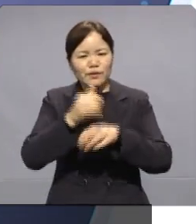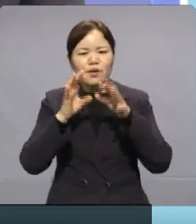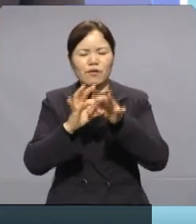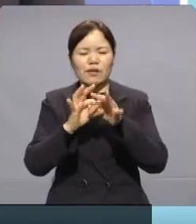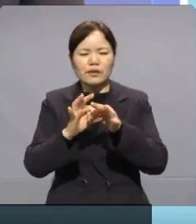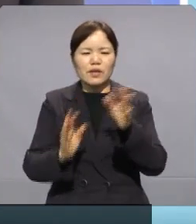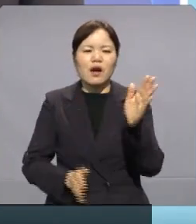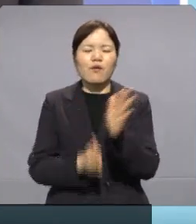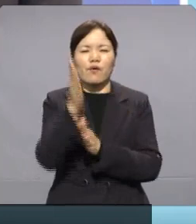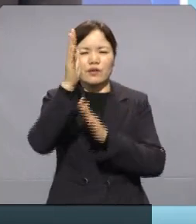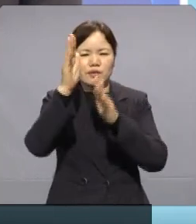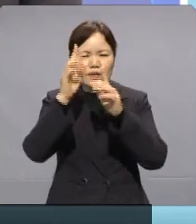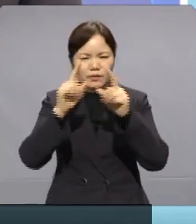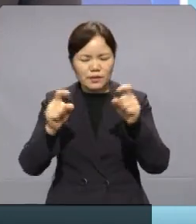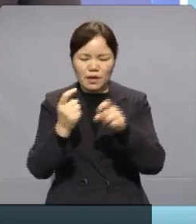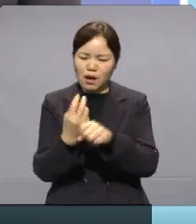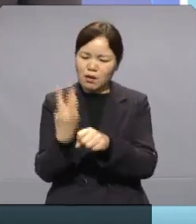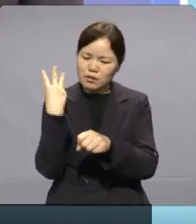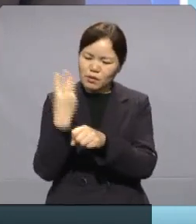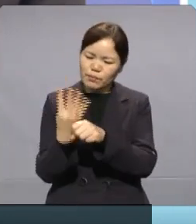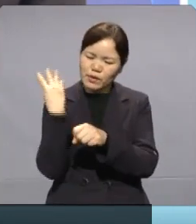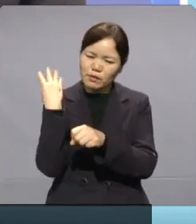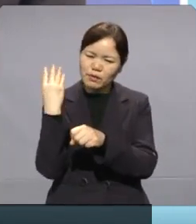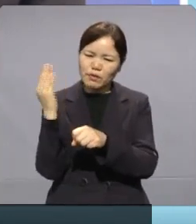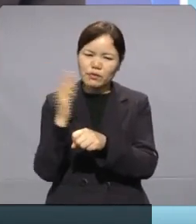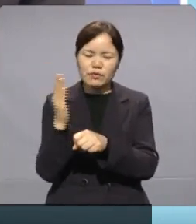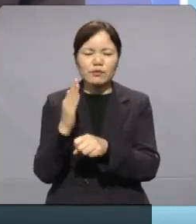관련해가지고는 화성시가 한 3, 4년 전에